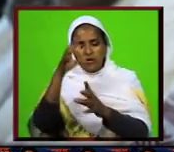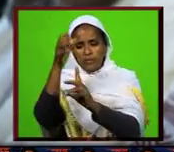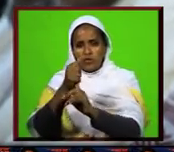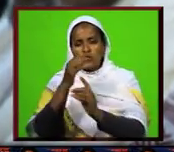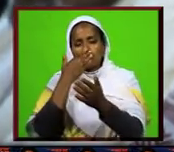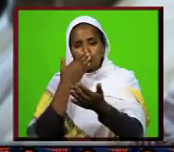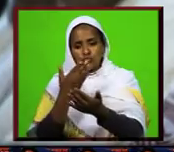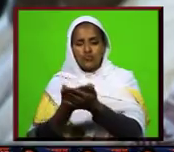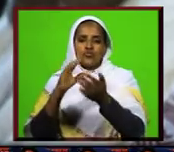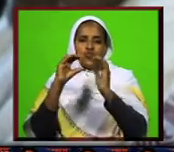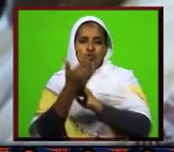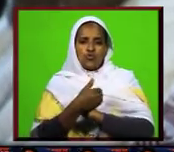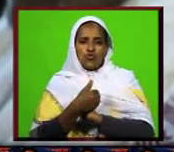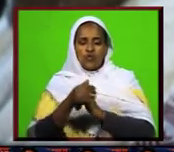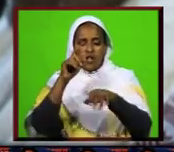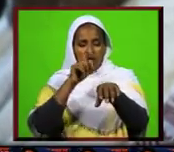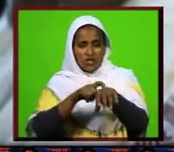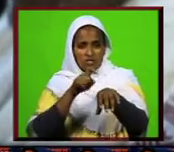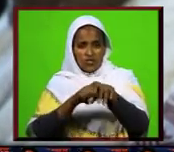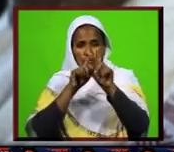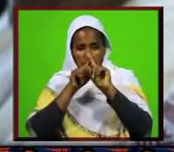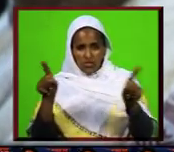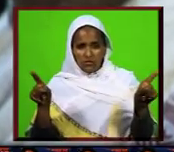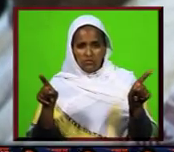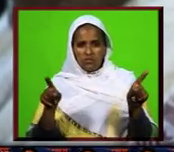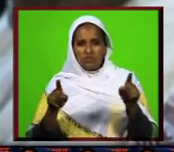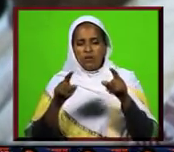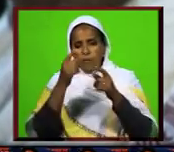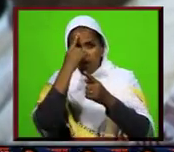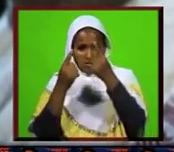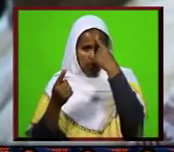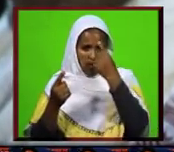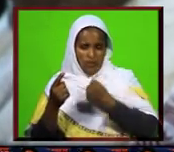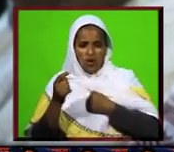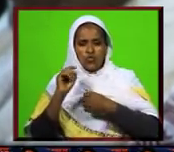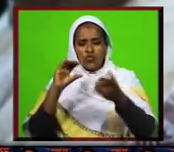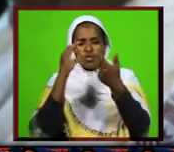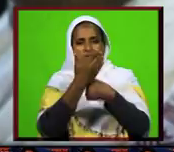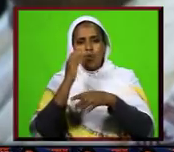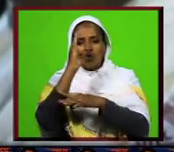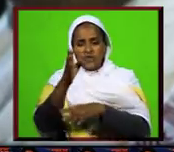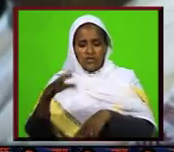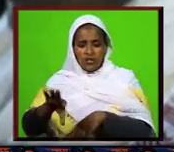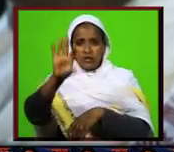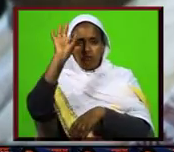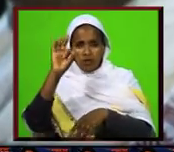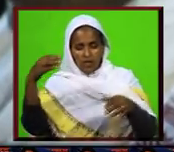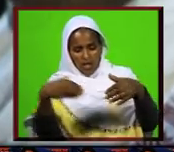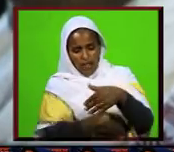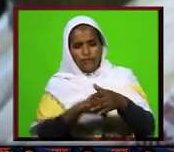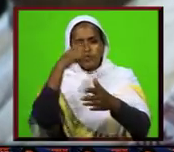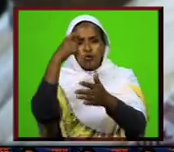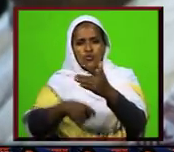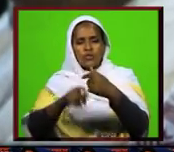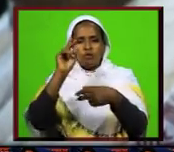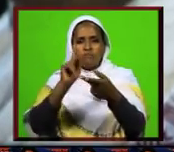መያዙ ጥሩ ሆኖ ለጊዜው ባስተማማኝ ሁኔታ ለወደፊት የምናገኘው ገቢ